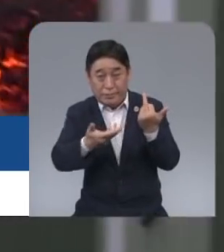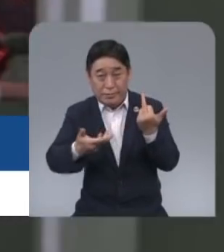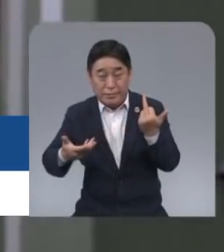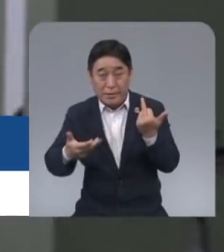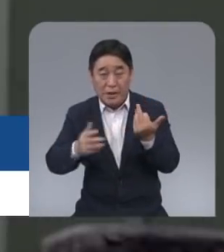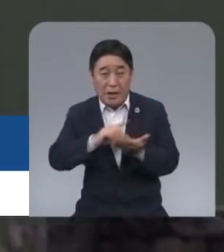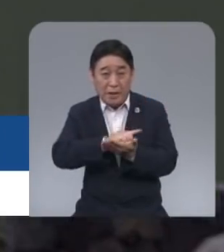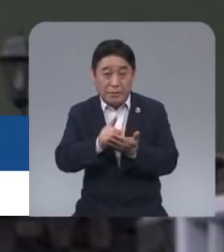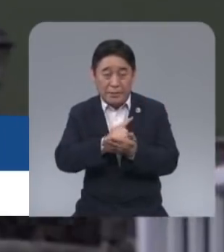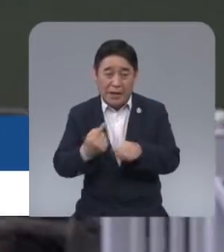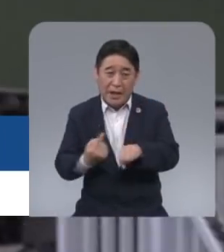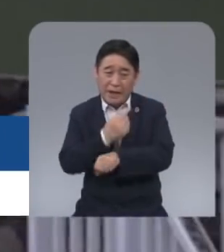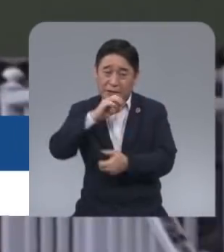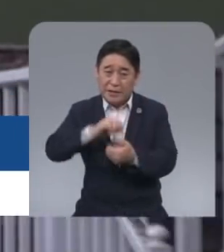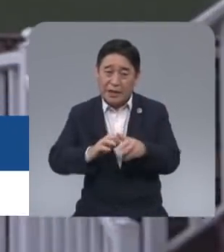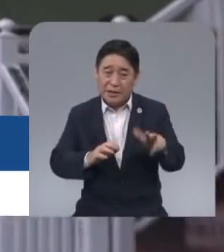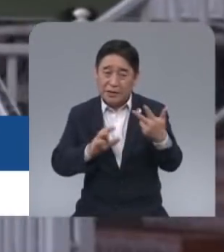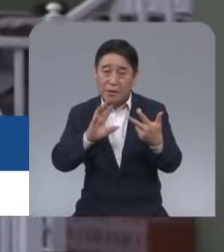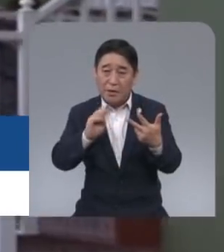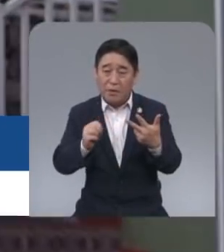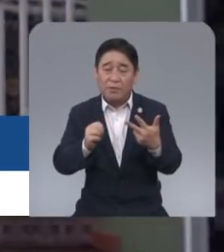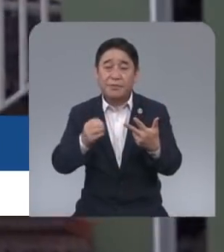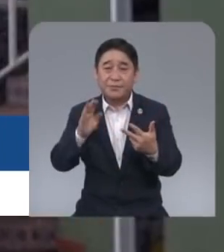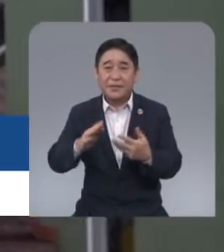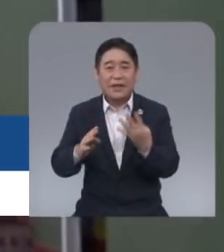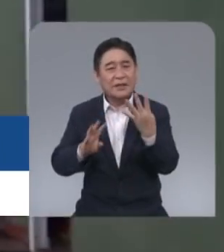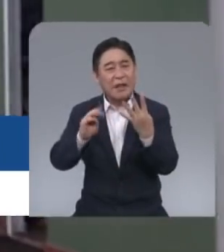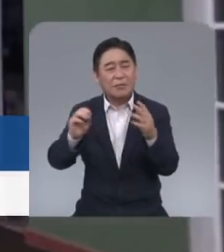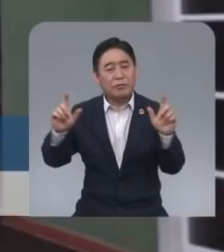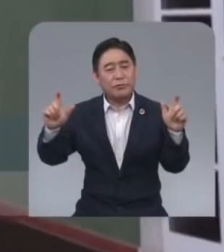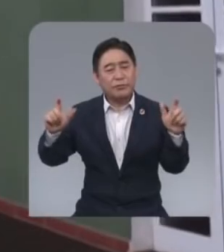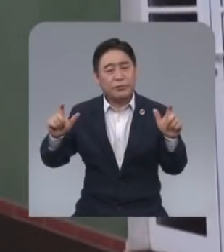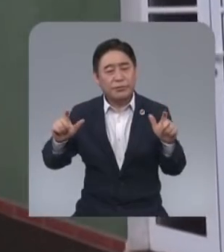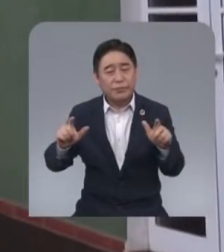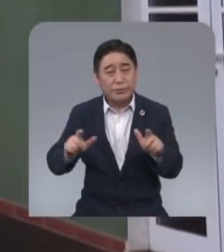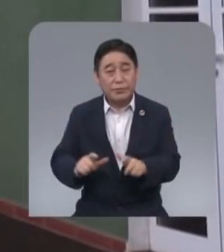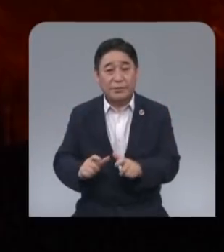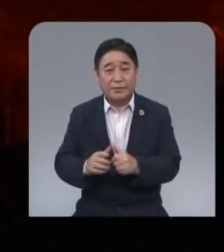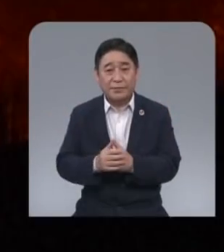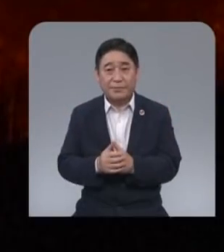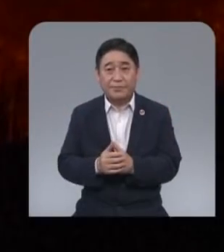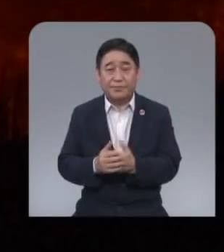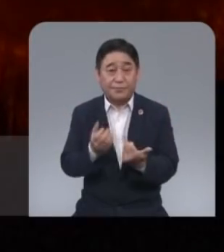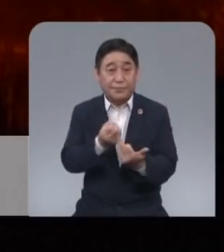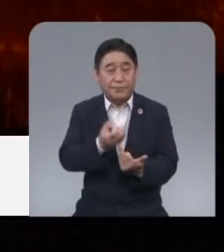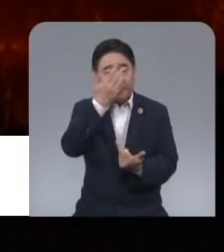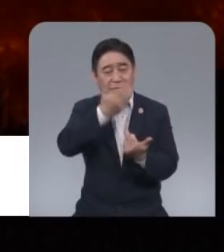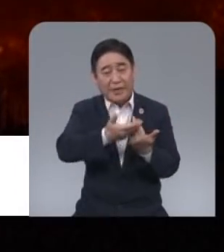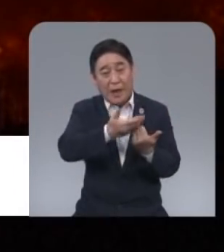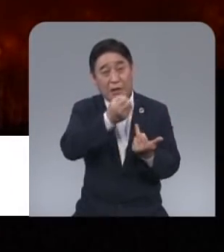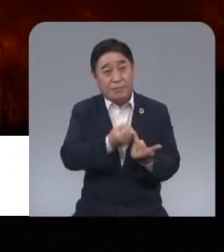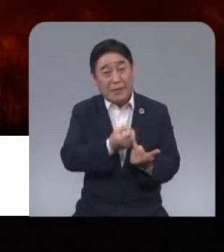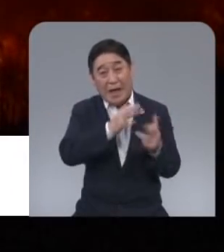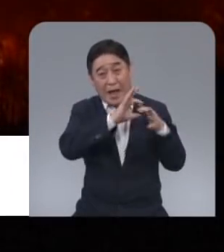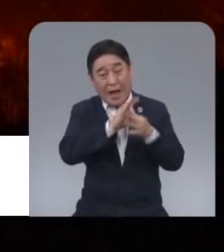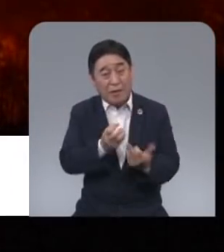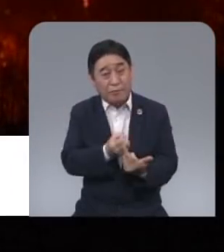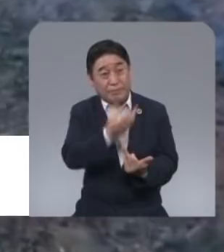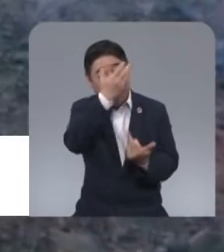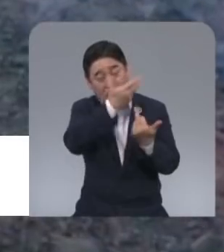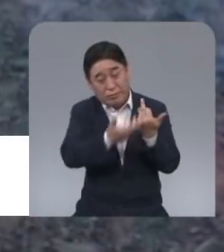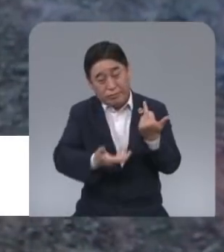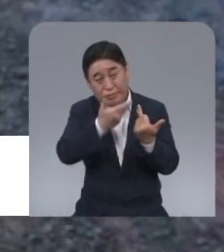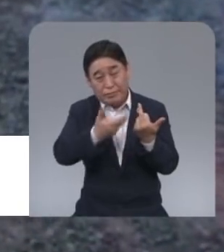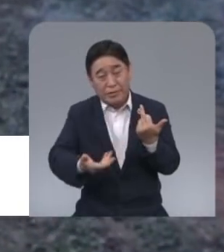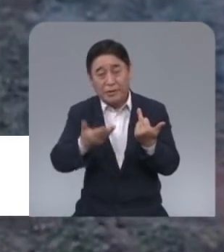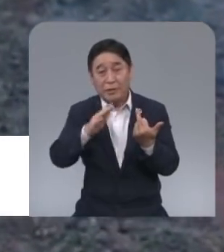속도가 시간당 700m에서 4m로 크게 둔화됐습니다. 화산은 용암을 계속 뿜어내고 있지만